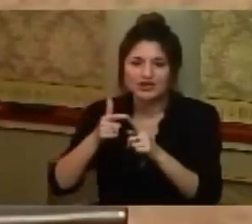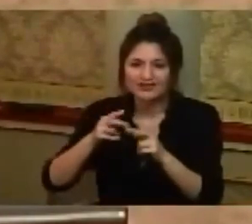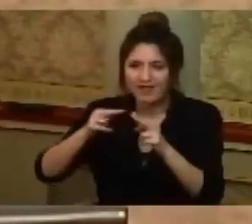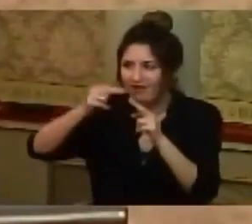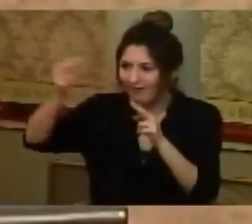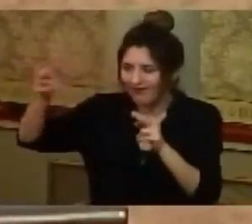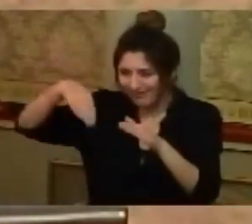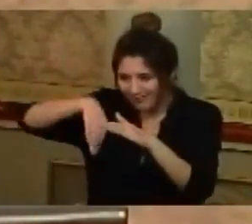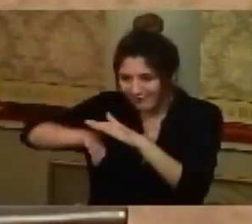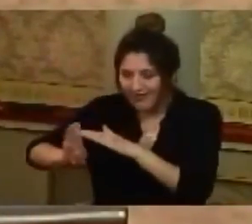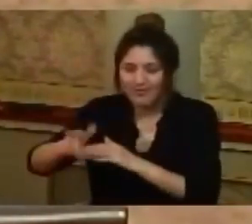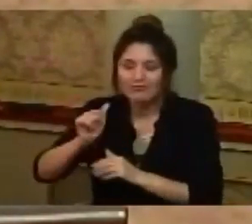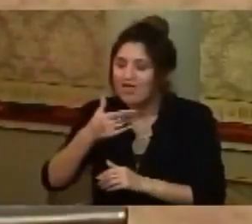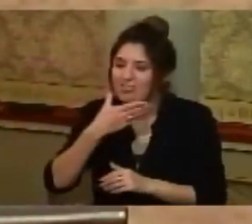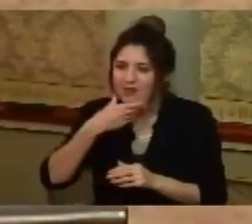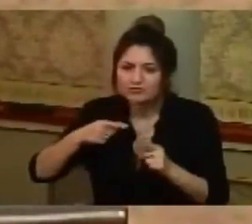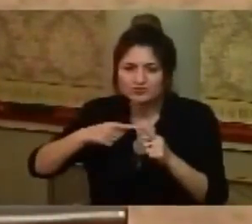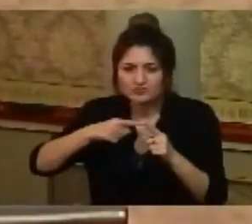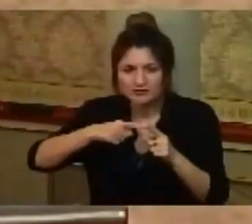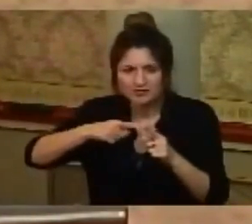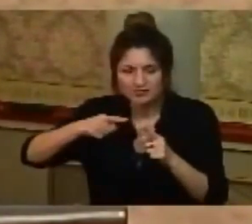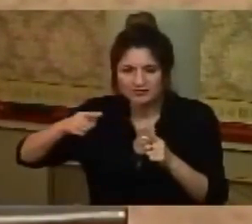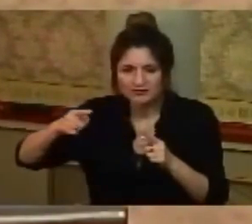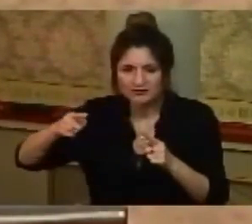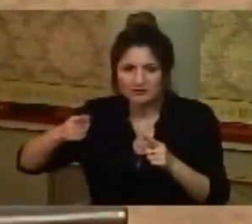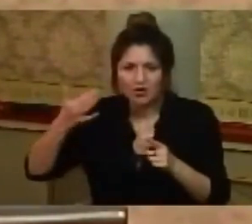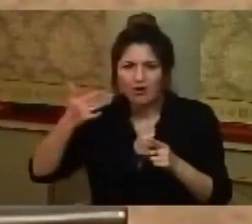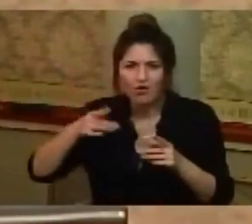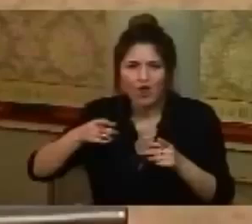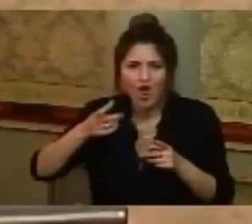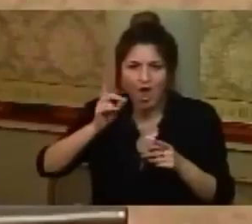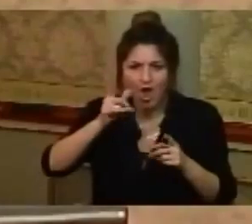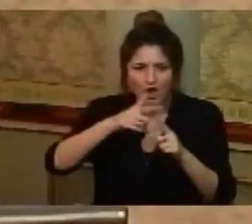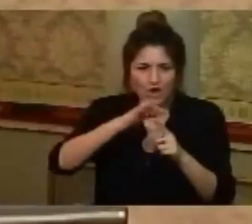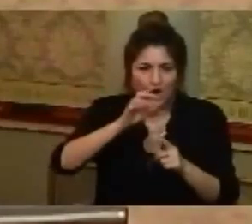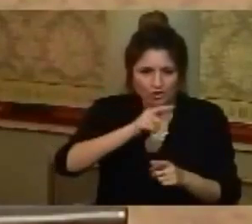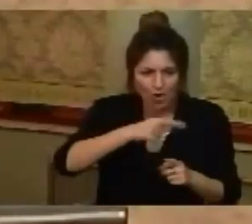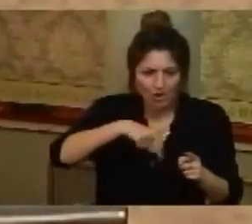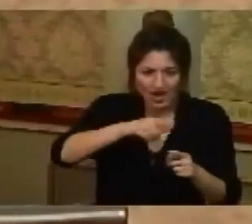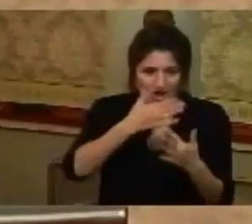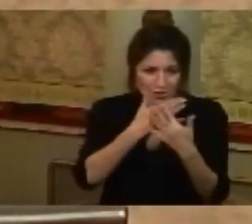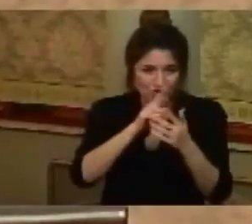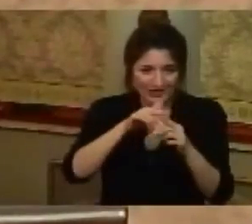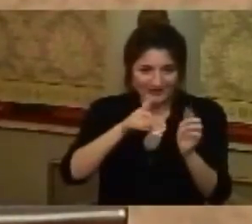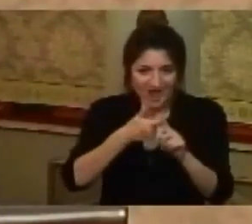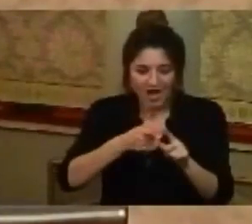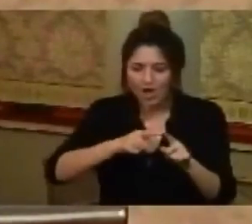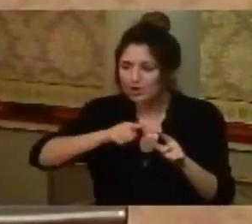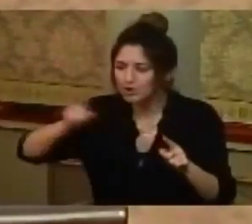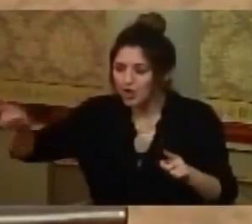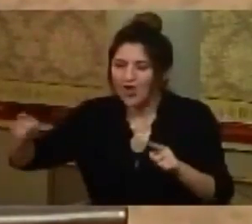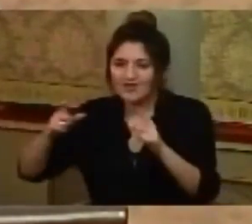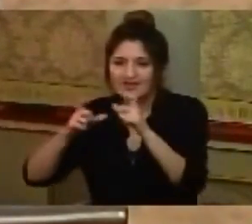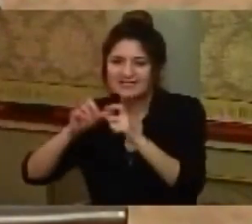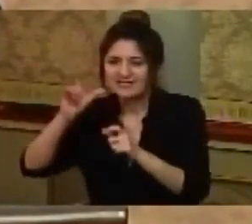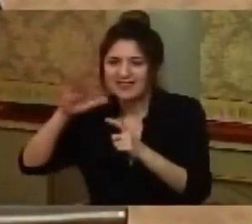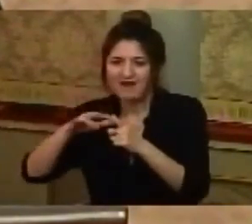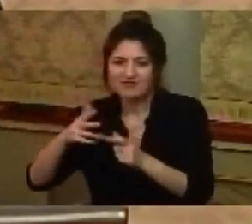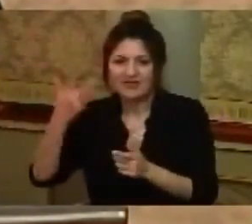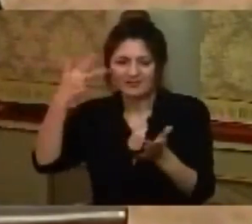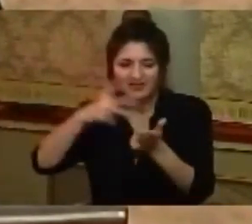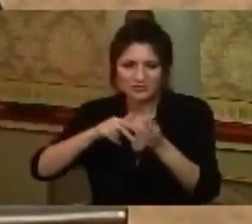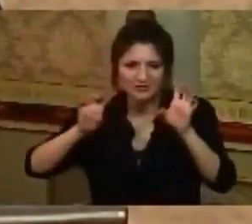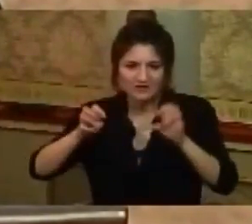kako to izgleda? Znate koliko je duga od onog rotora na Petruševcu, Žitnjaku do Slavonske? 3950